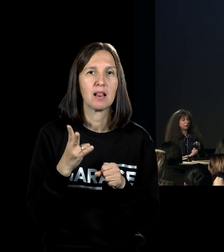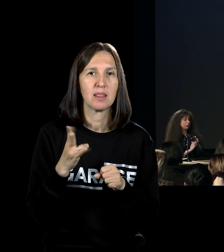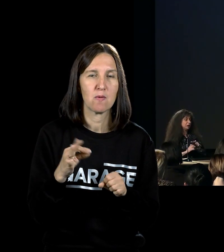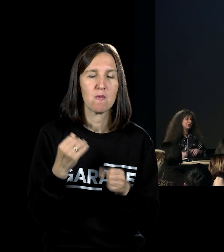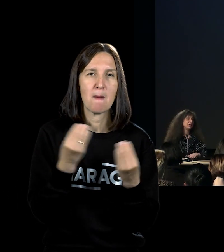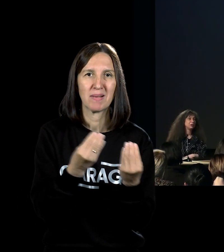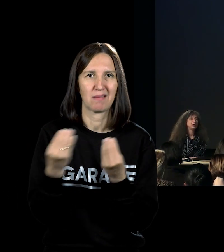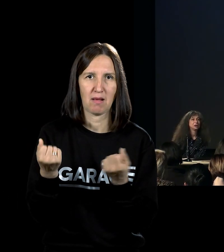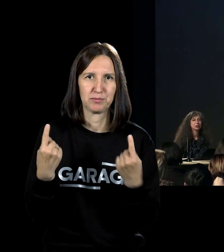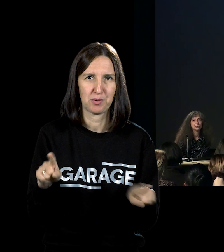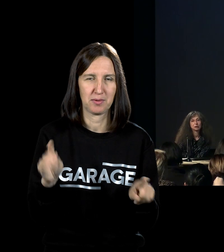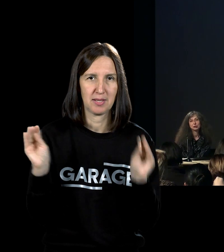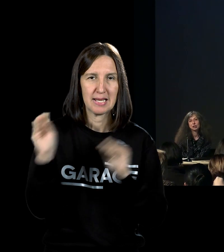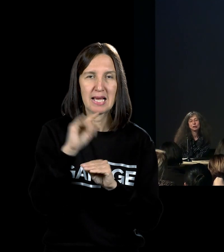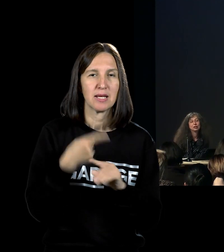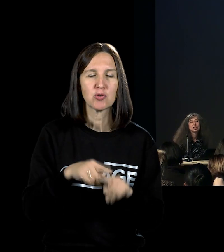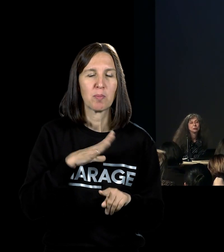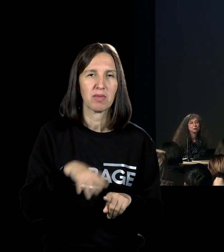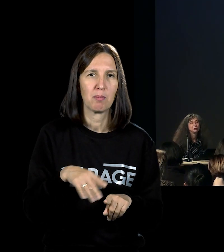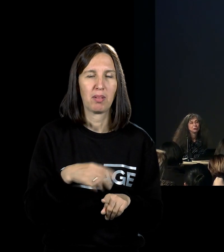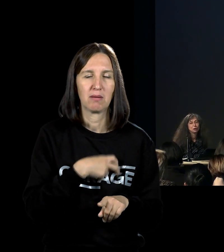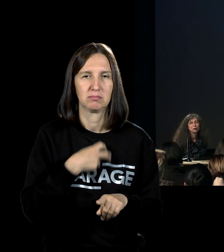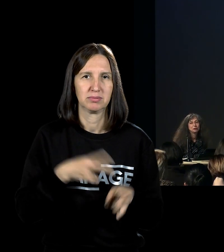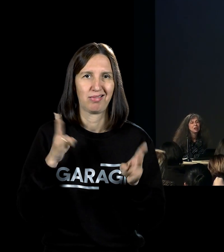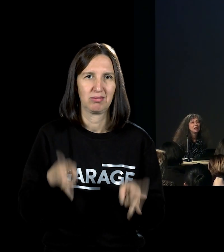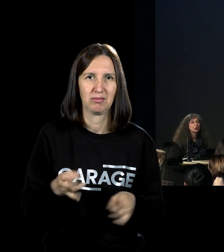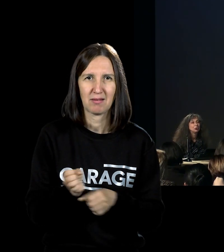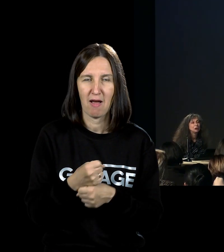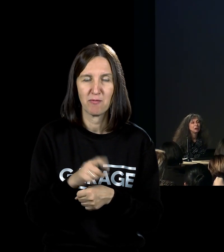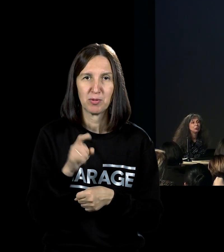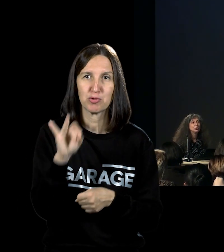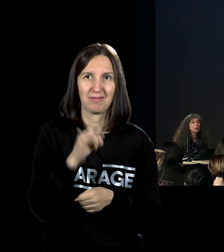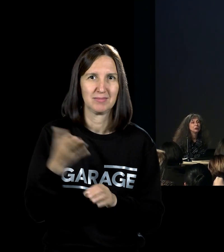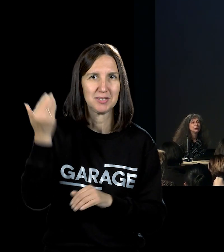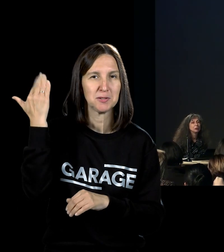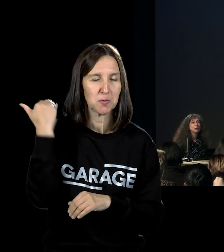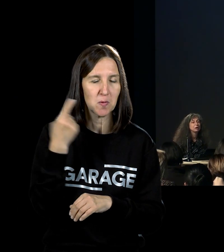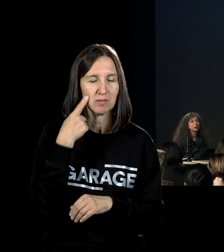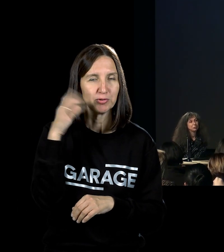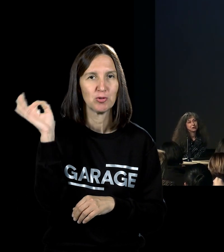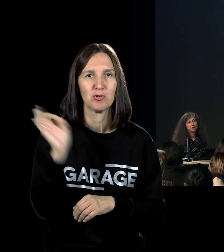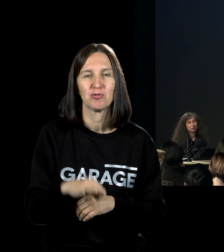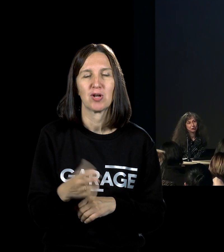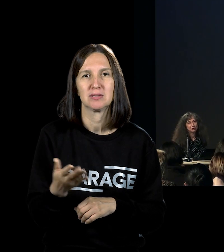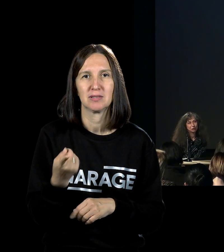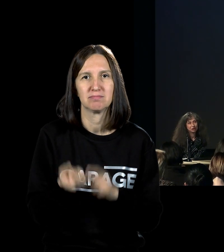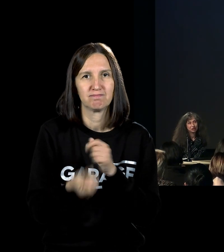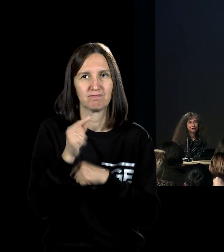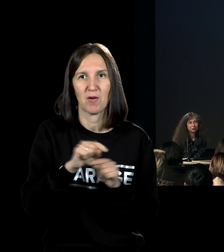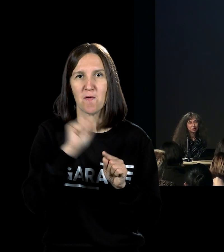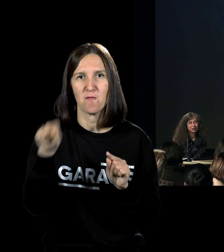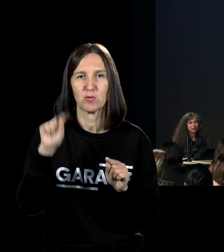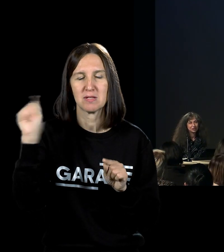часто возникает в связи там, со всякими реенактментами перформансов, что условия, правила безопасности для музеев